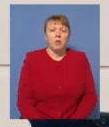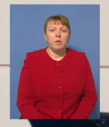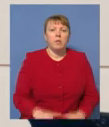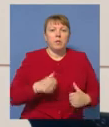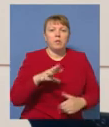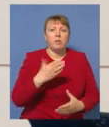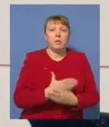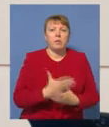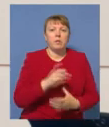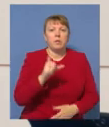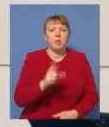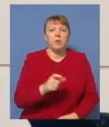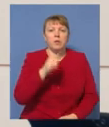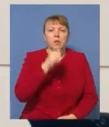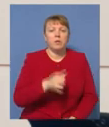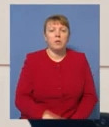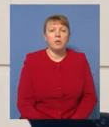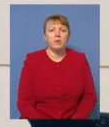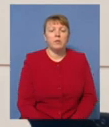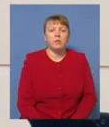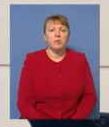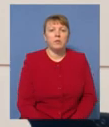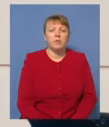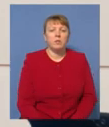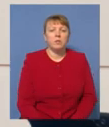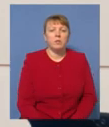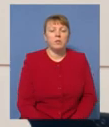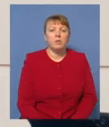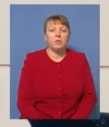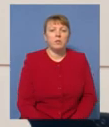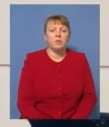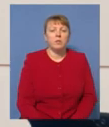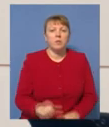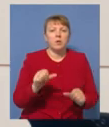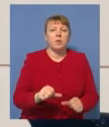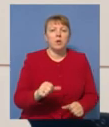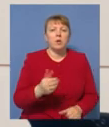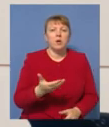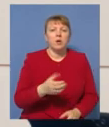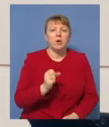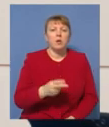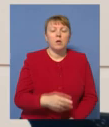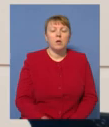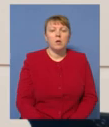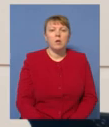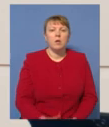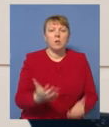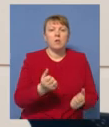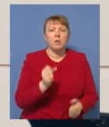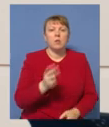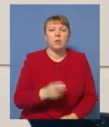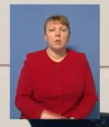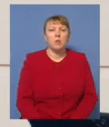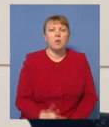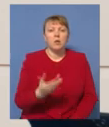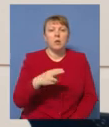Стараемся помогать гражданам по мере возможности, по всем обращениям. Соблюдением прав предпринимателей, как вот дело обстоит? Опять-таки,